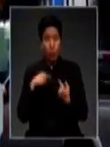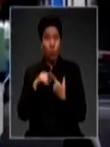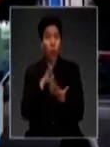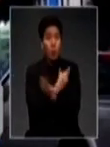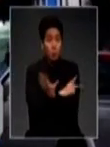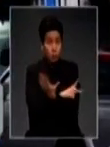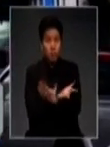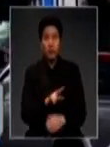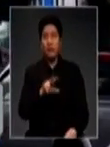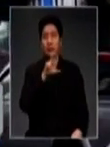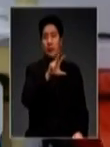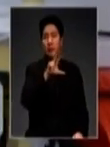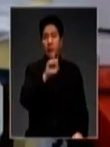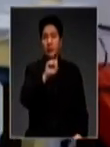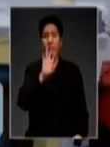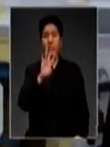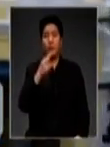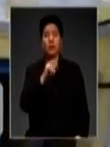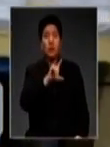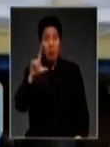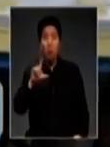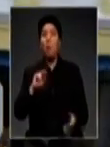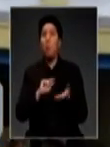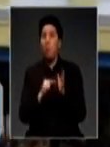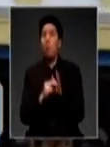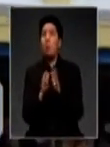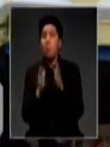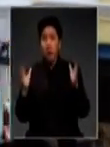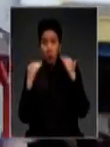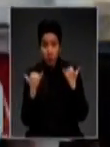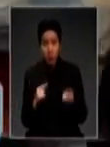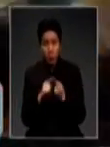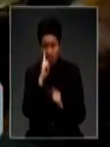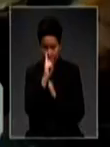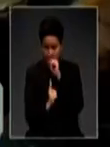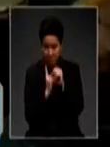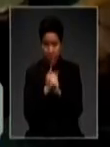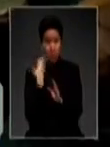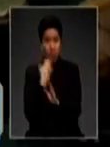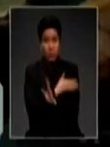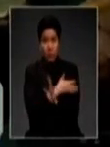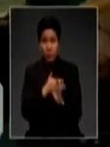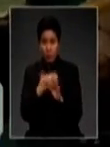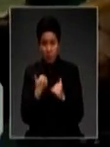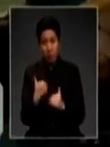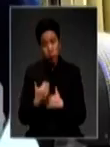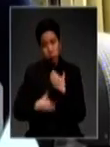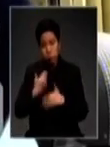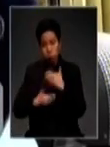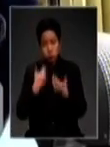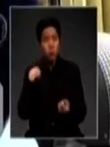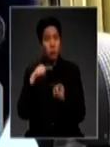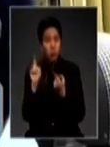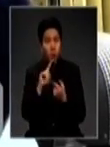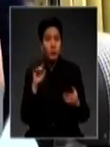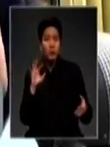เก็ต 340,000 กว่าล้านบาทนะครับเป็นเงินไม่น้อยทีเดียวในช่วงไม่ถึงปีที่ผ่านมาเนี่ยมีวิวัฒนาการของการพั